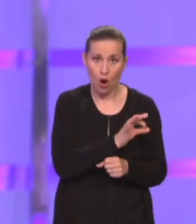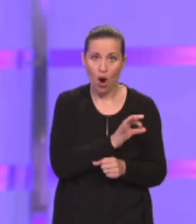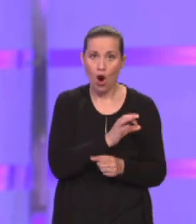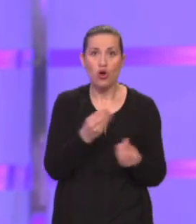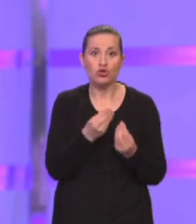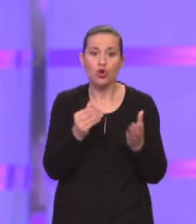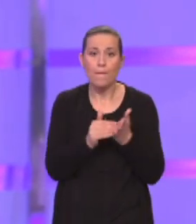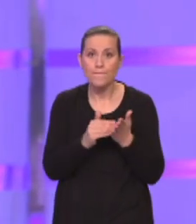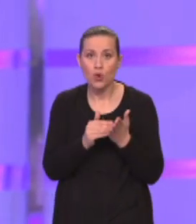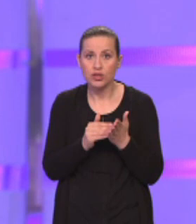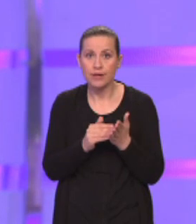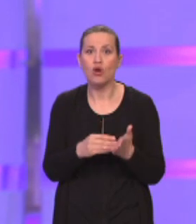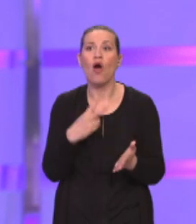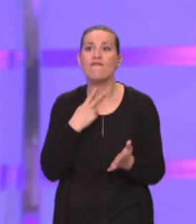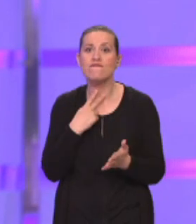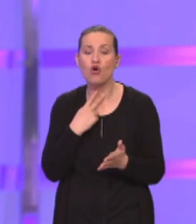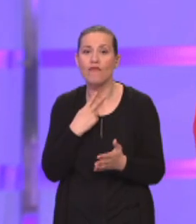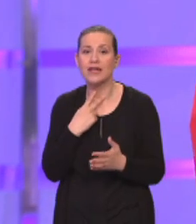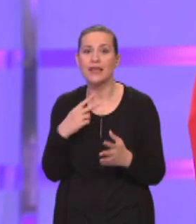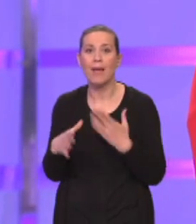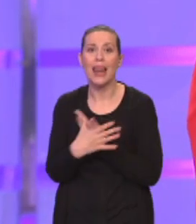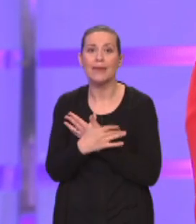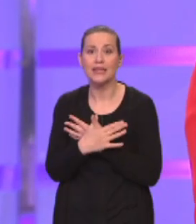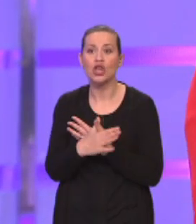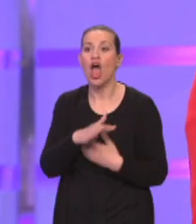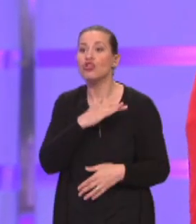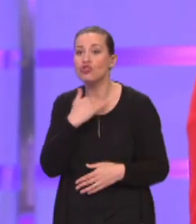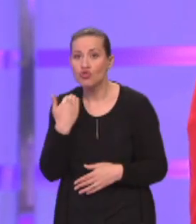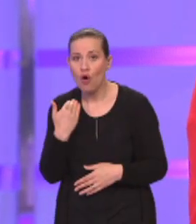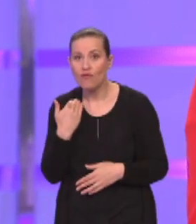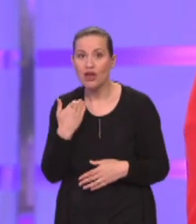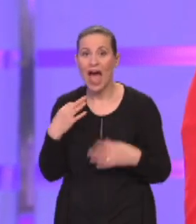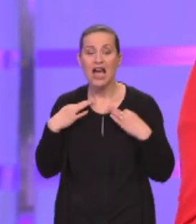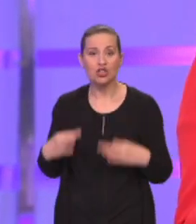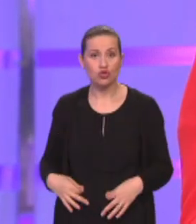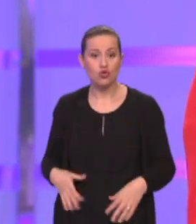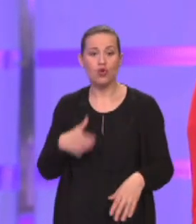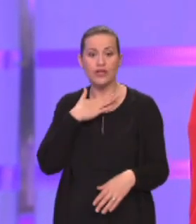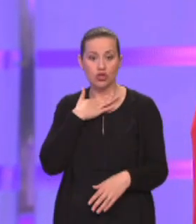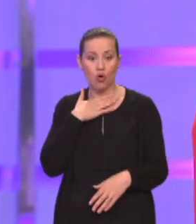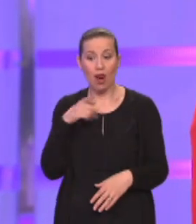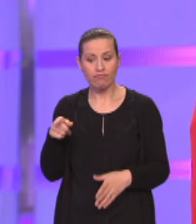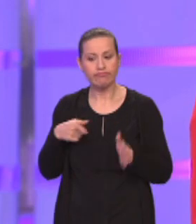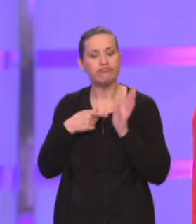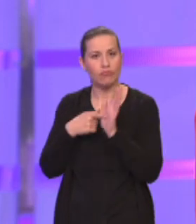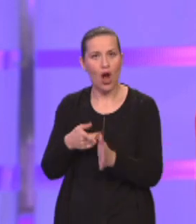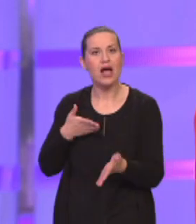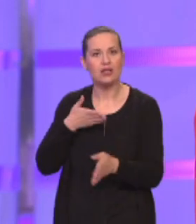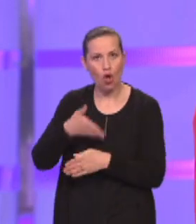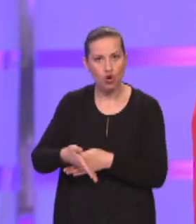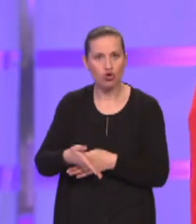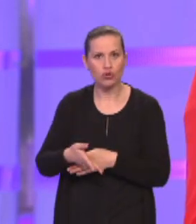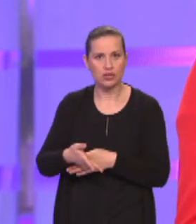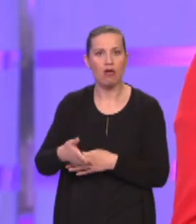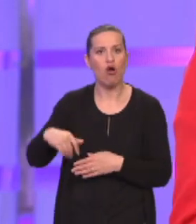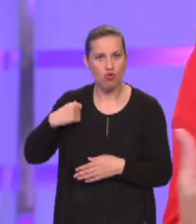je potrebno baš u vukovarskim leptirićima dovoljna strukovna škola, jer to se pokazalo kroz desetljeće da je